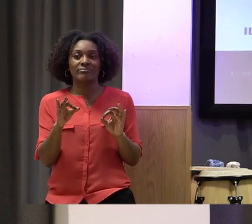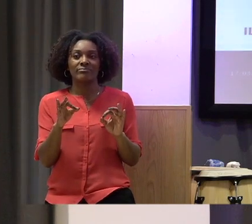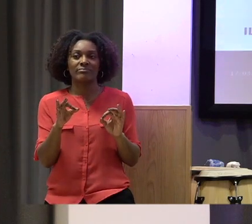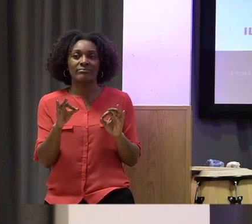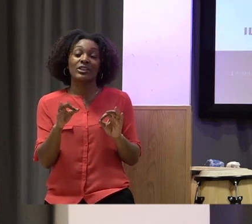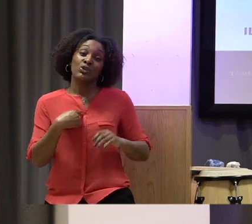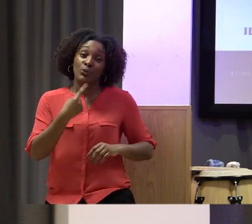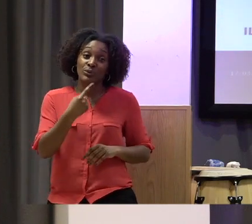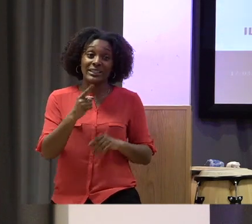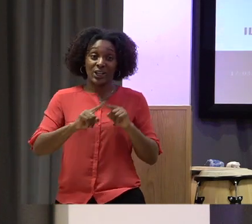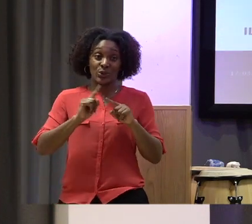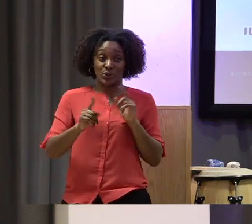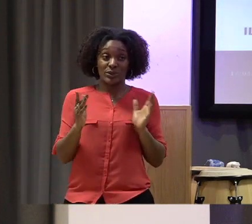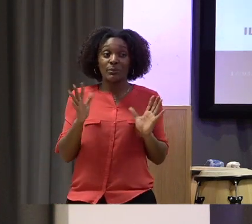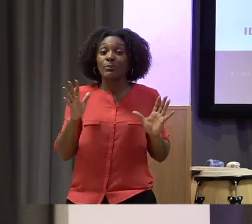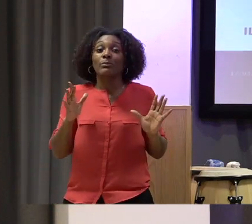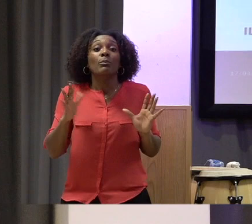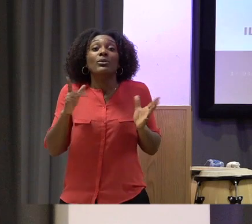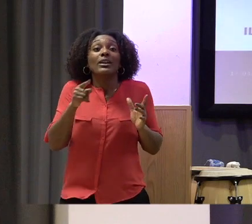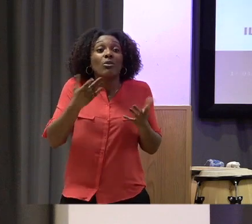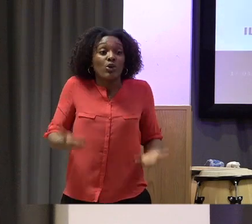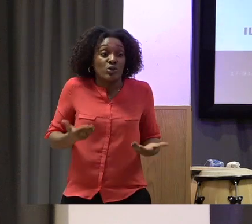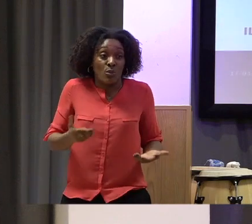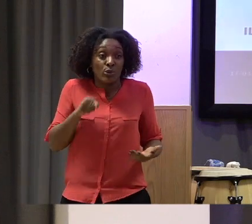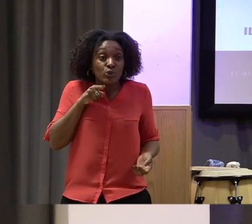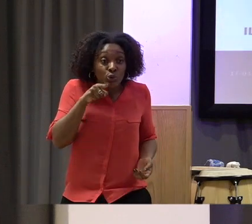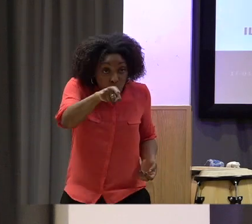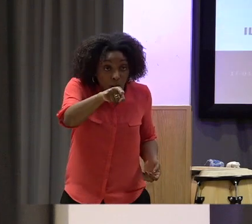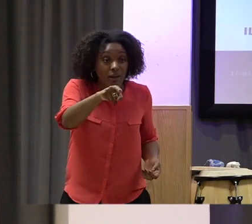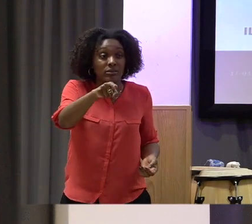Donc je veux dire ceci, tu traverses un moment de doute